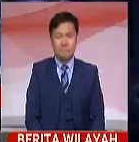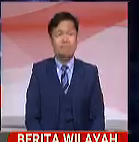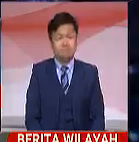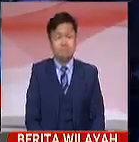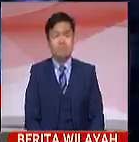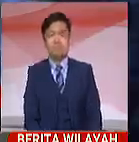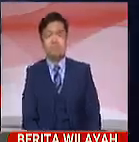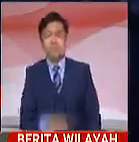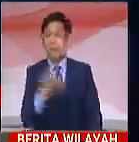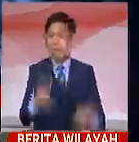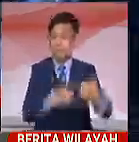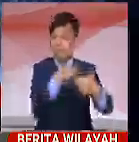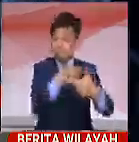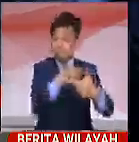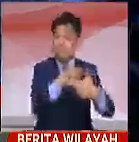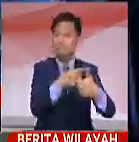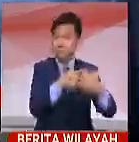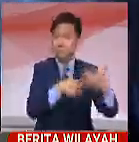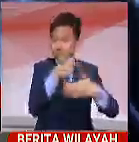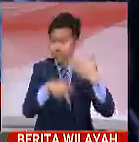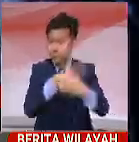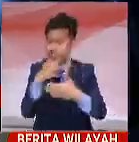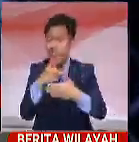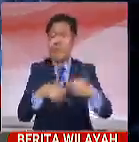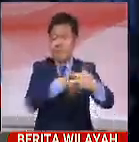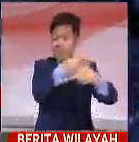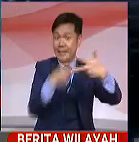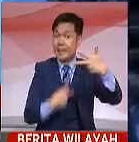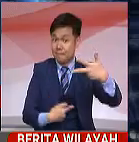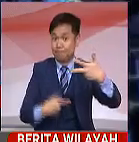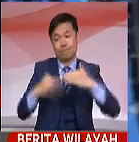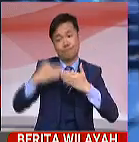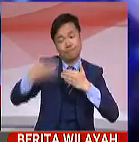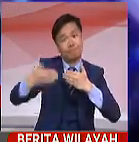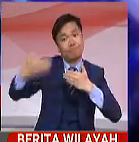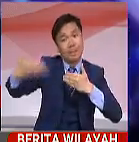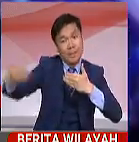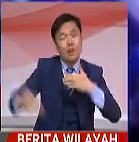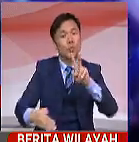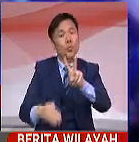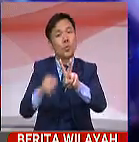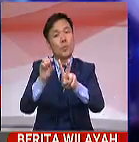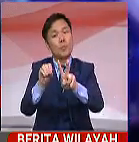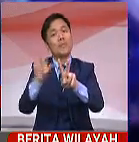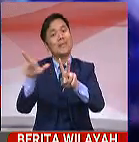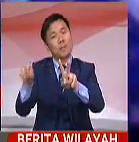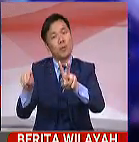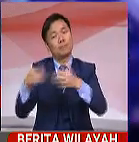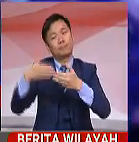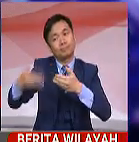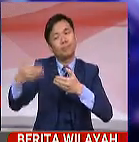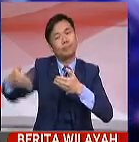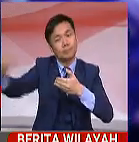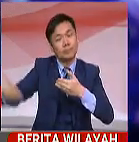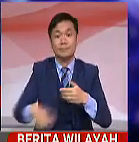Ia menetapkan gabungan inisiatif dan sasaran merentasi 3 fasa pelaksanaan sehingga tahun 2030.